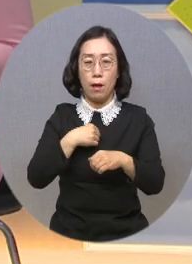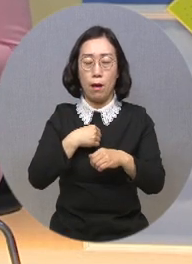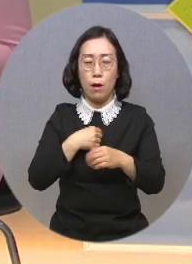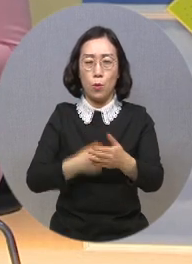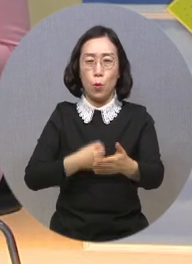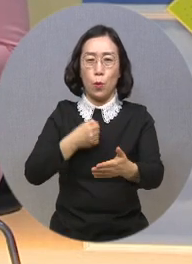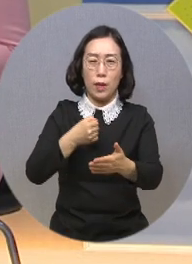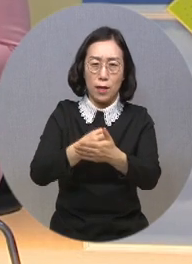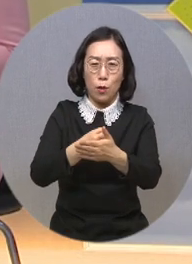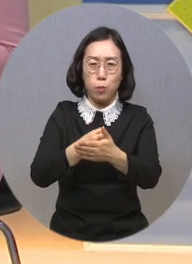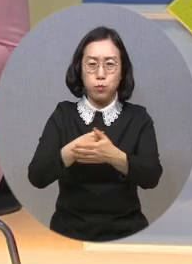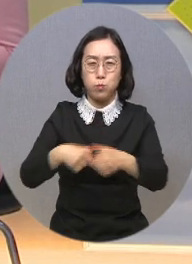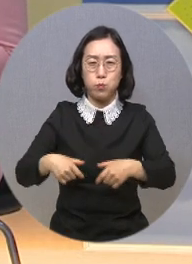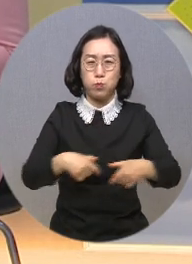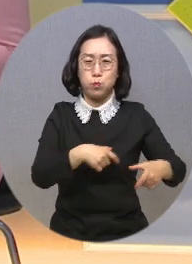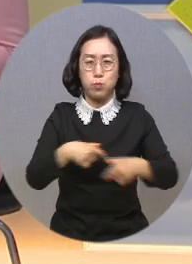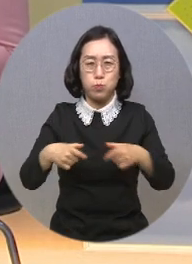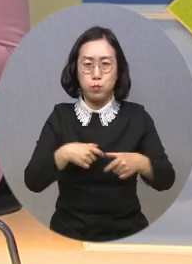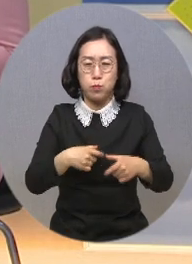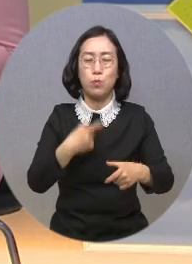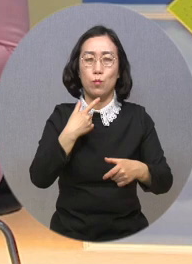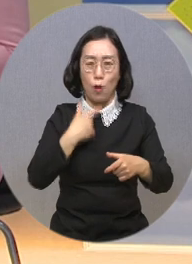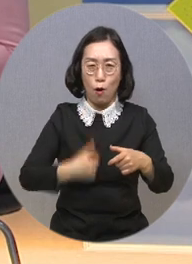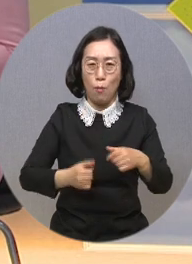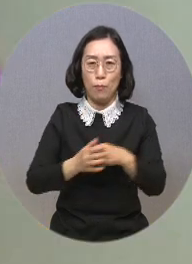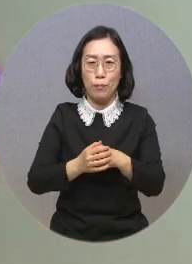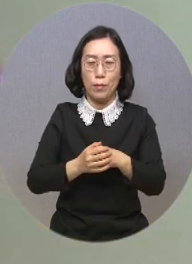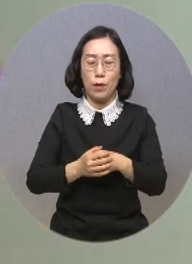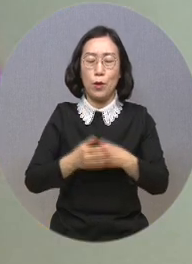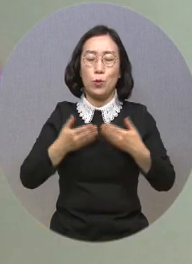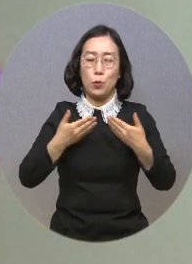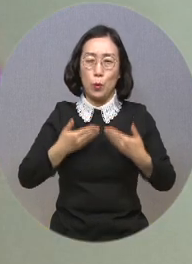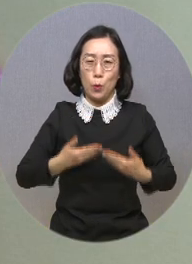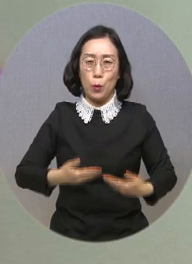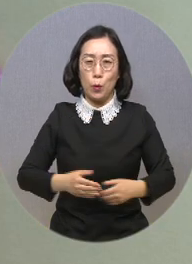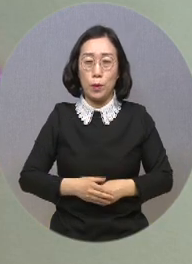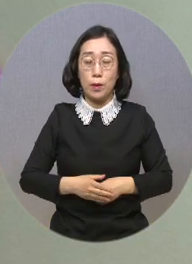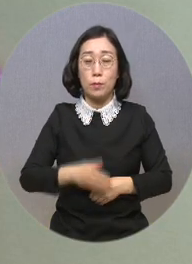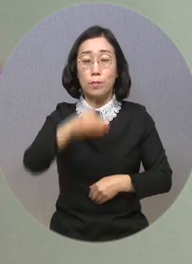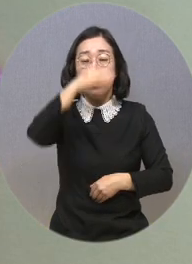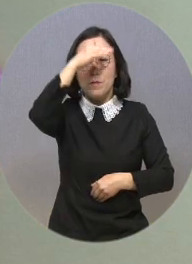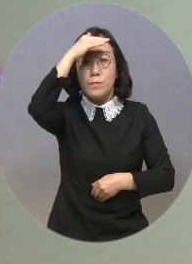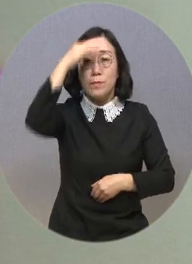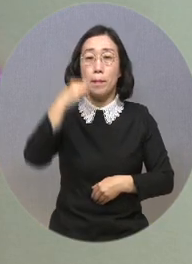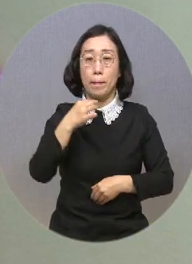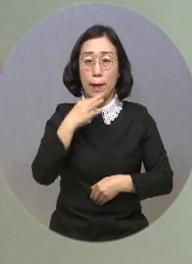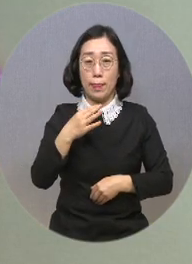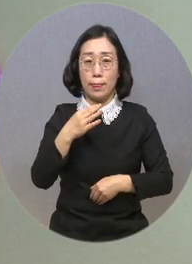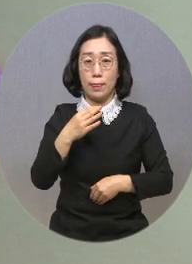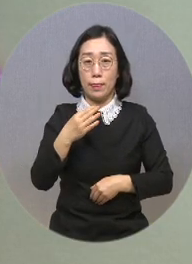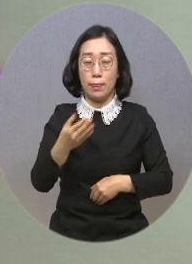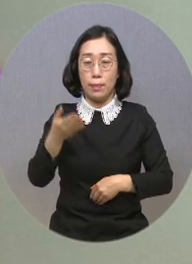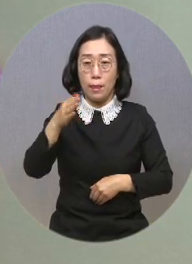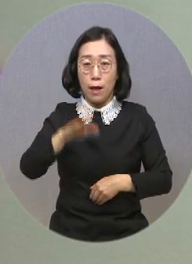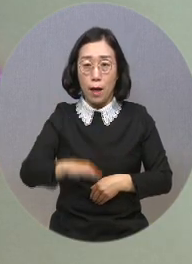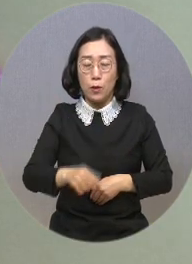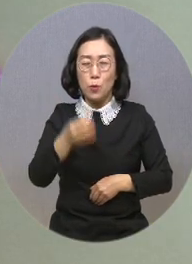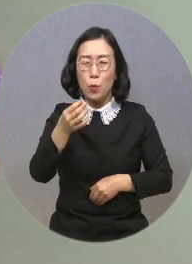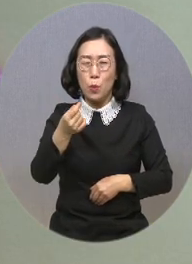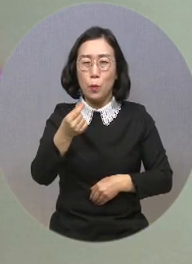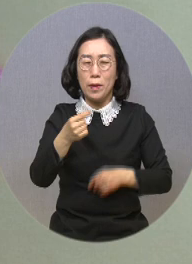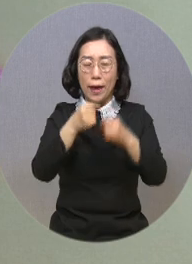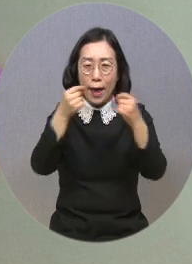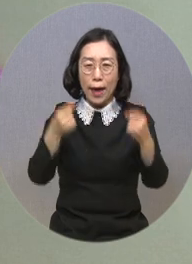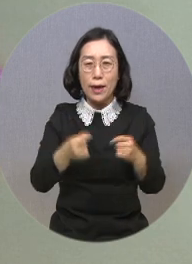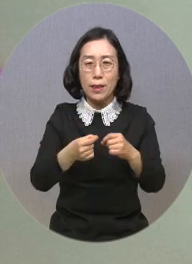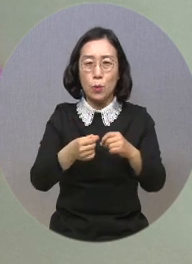용기가 없었던 사람 중에 한 사람이었기 때문에요. 그냥 조용히 지켜보고 있는 사람 중에 한 사람. 그리고 조금씩 기부하는